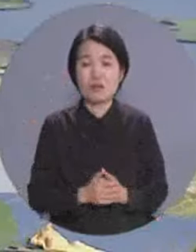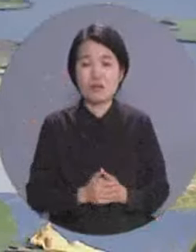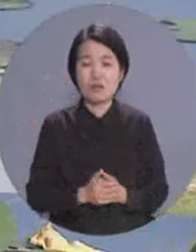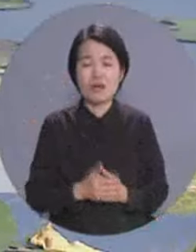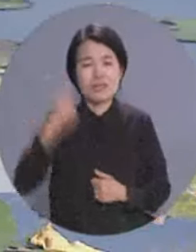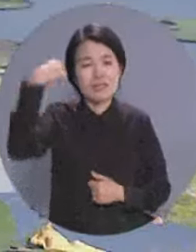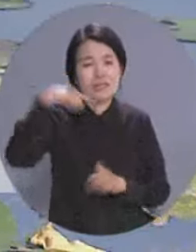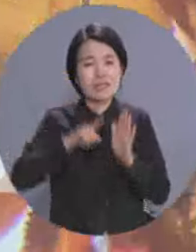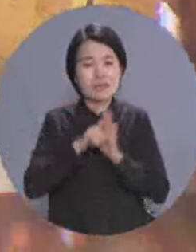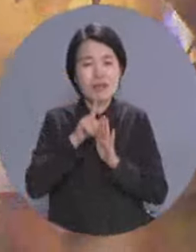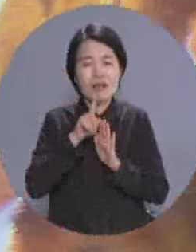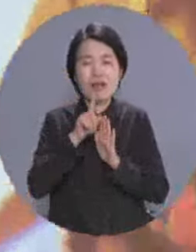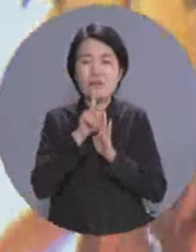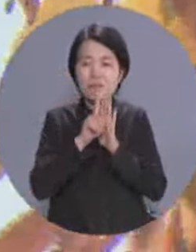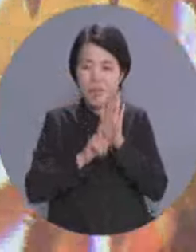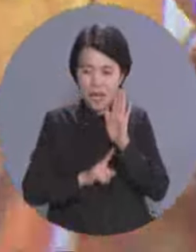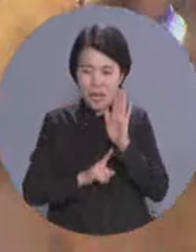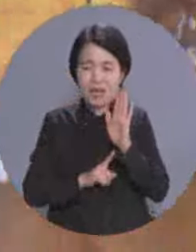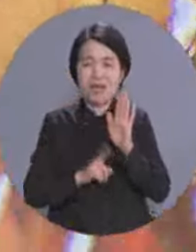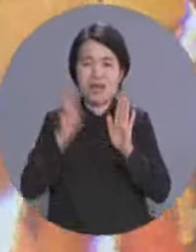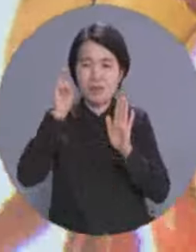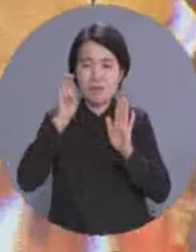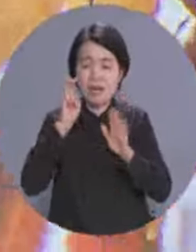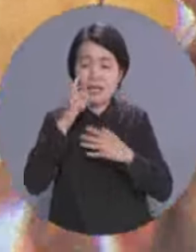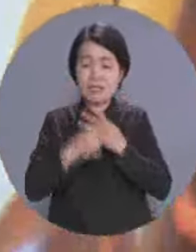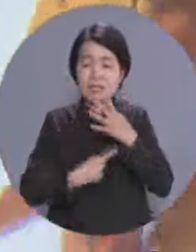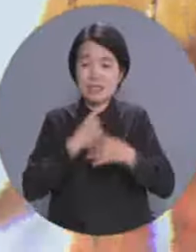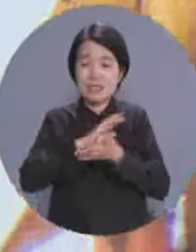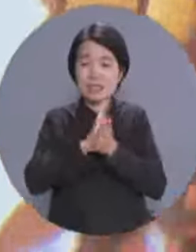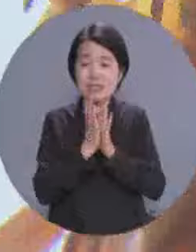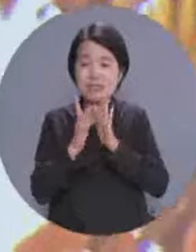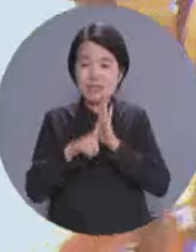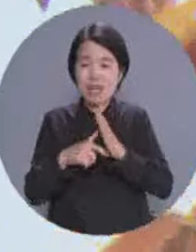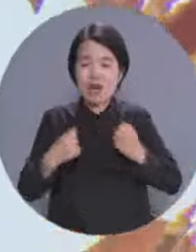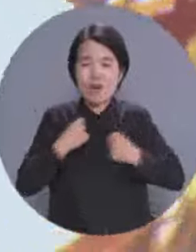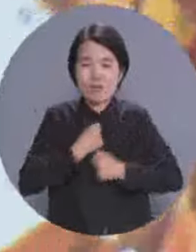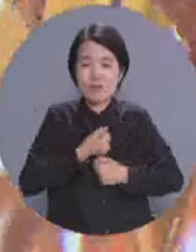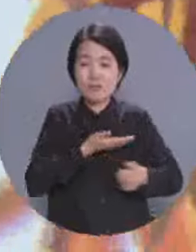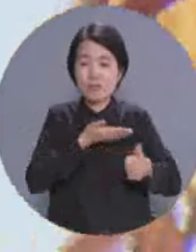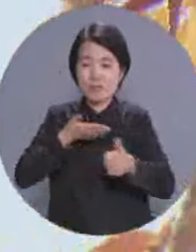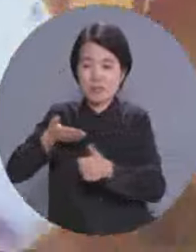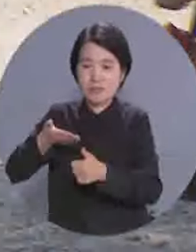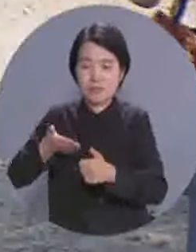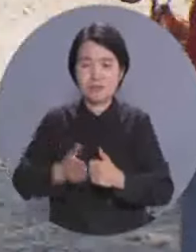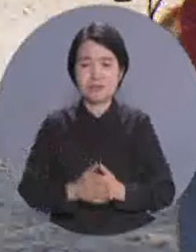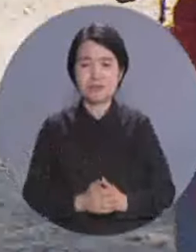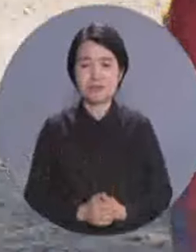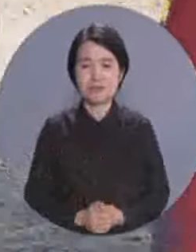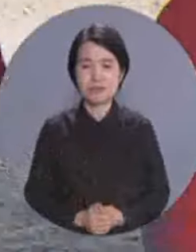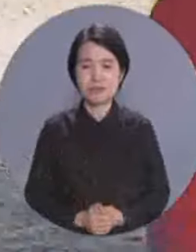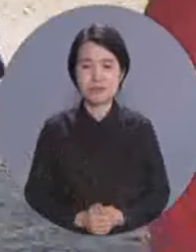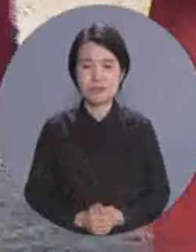체감 온도는 더 낮을 것으로 예상된다며 환절기 건강 관리에 유의해 줄 것을